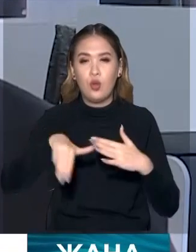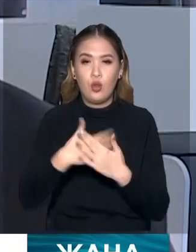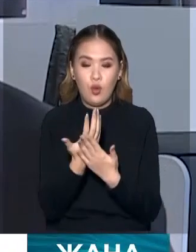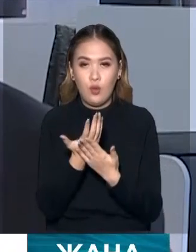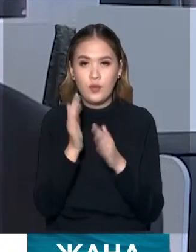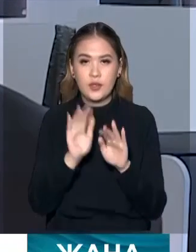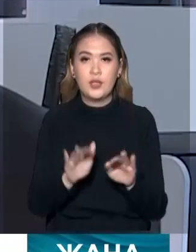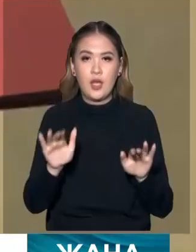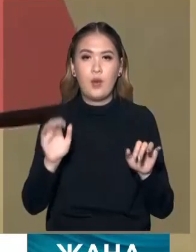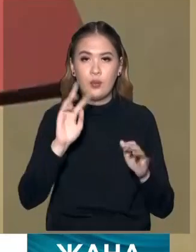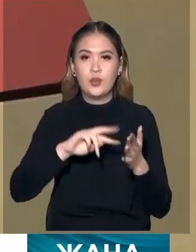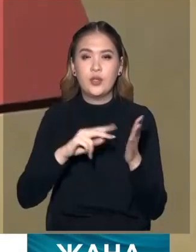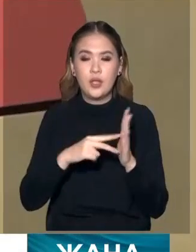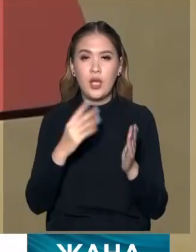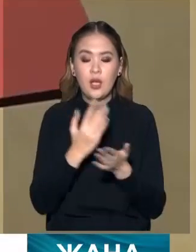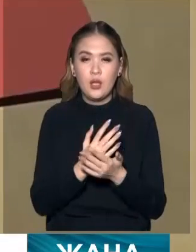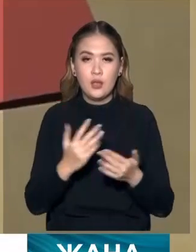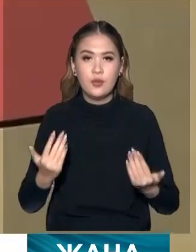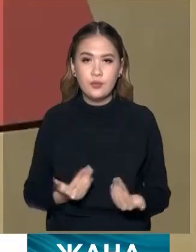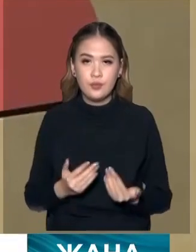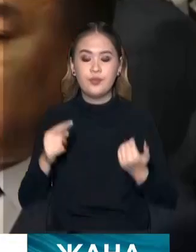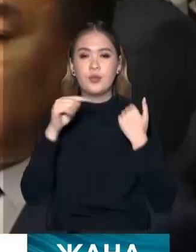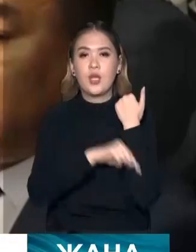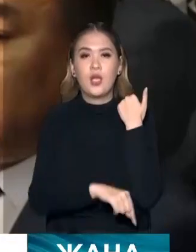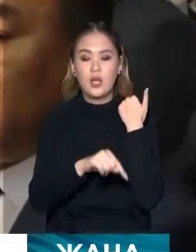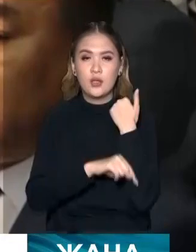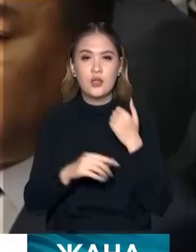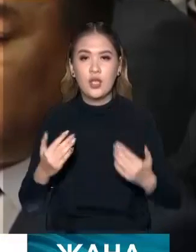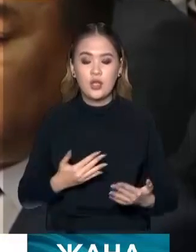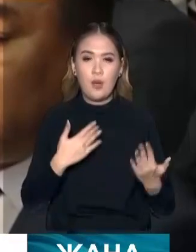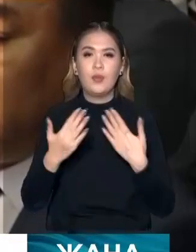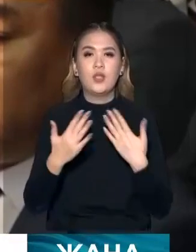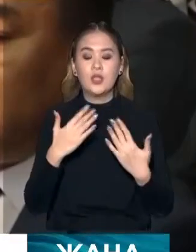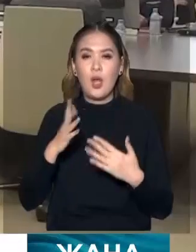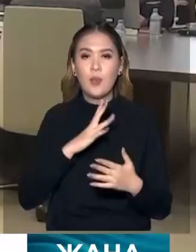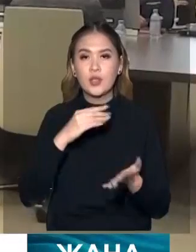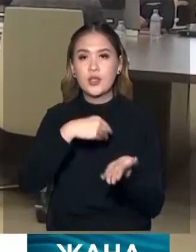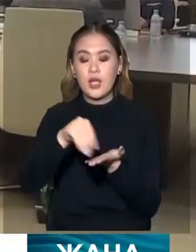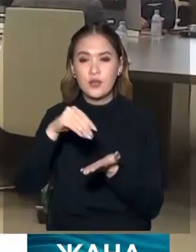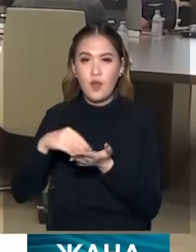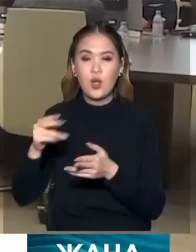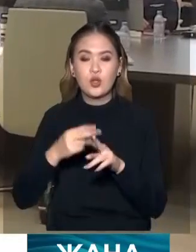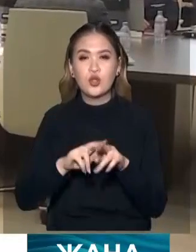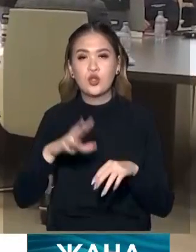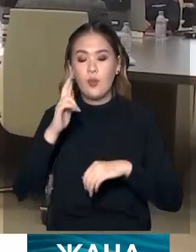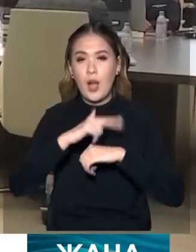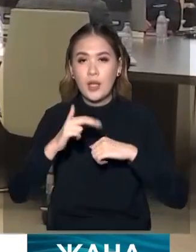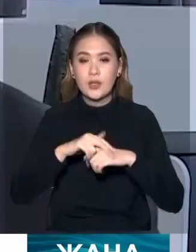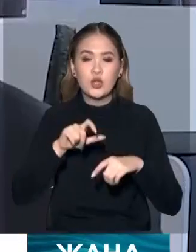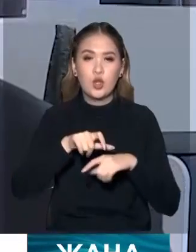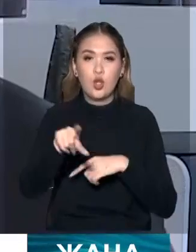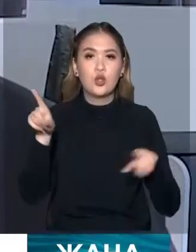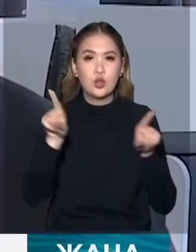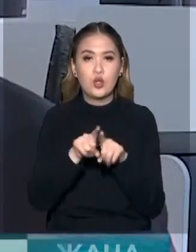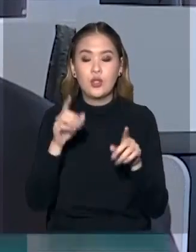жаңа мектепке кіреді деп жоспарлаудамыз. Өңірде коррупция әсіресе жер қатынастары, мемлекеттік сатып алу және жол полициясында деңдеген.